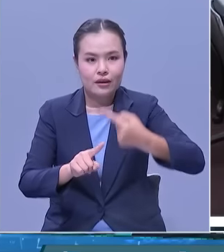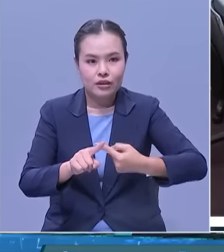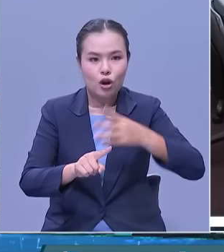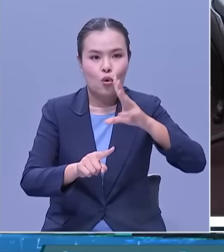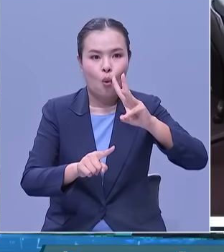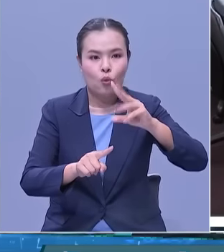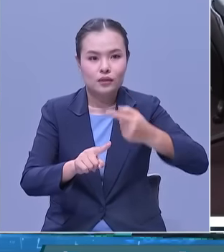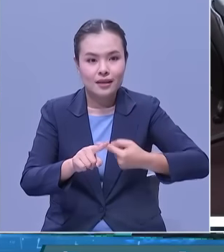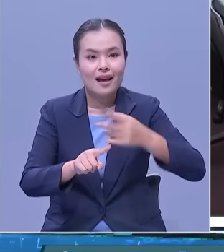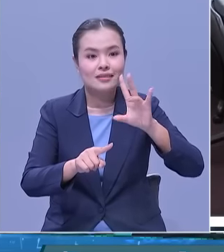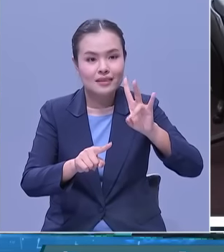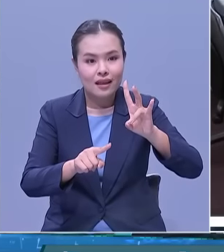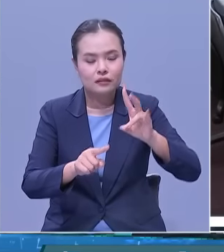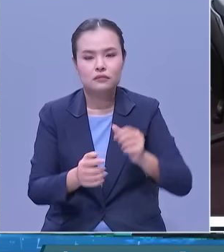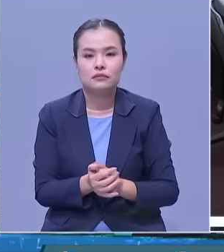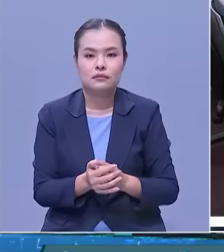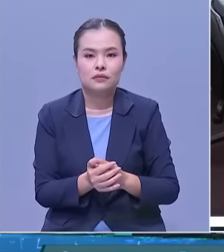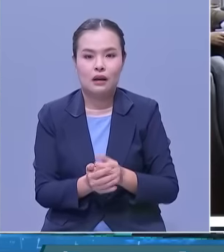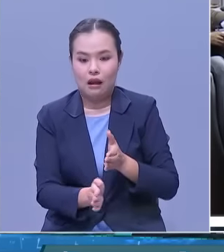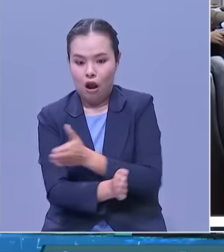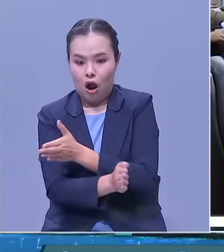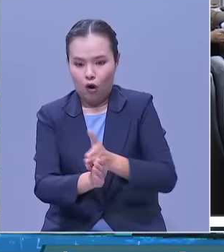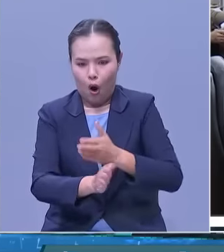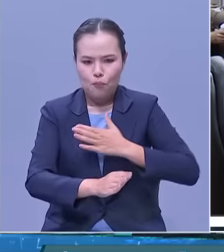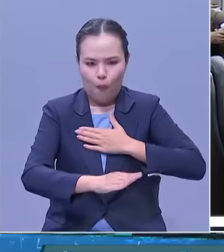เดือนแต่ว่าอะไรส่งก่อนผมมาป่ะ